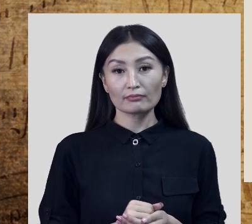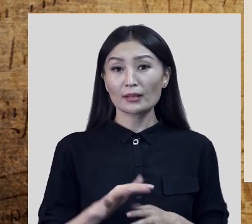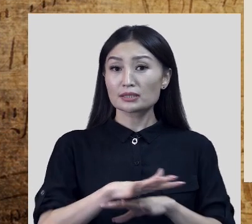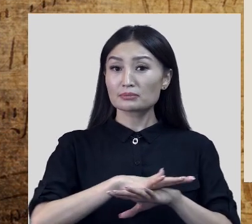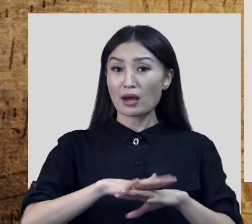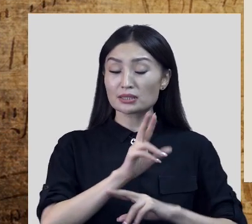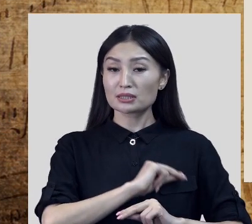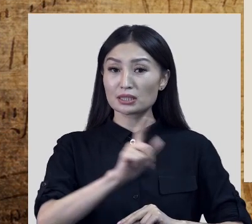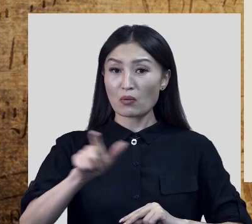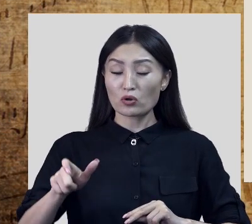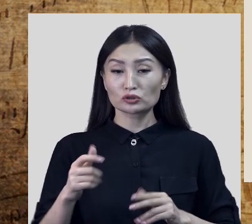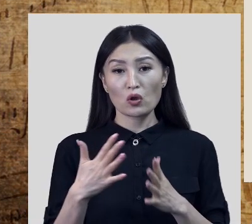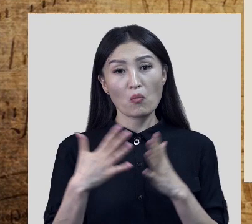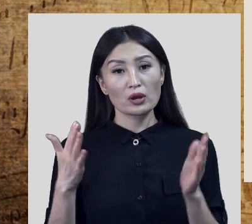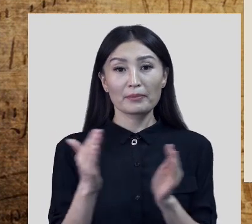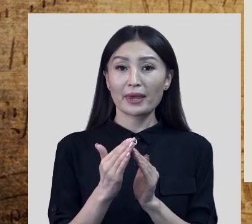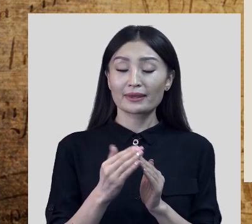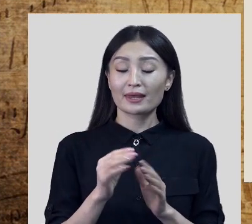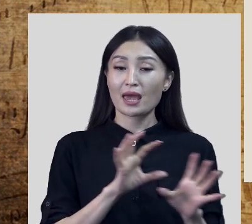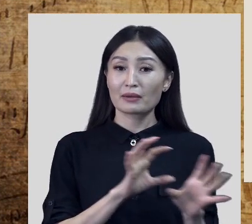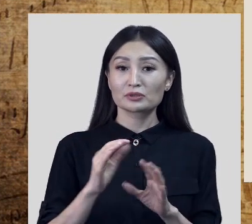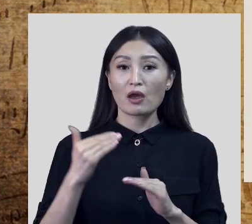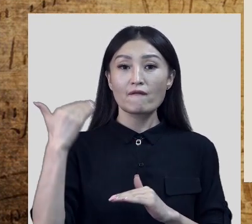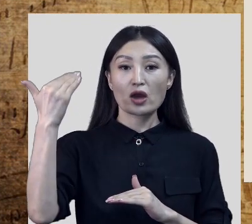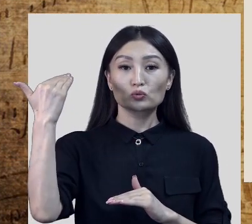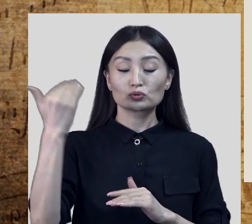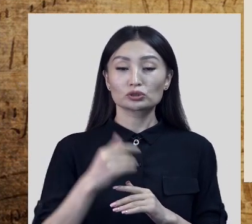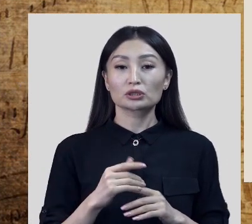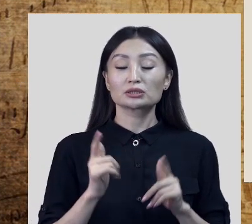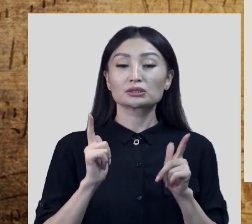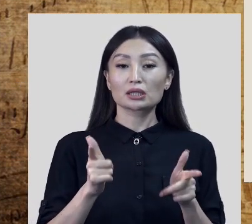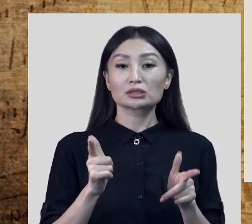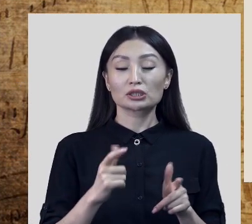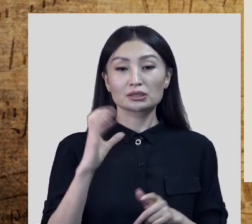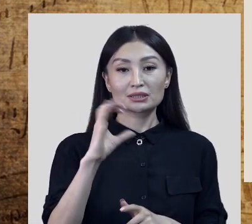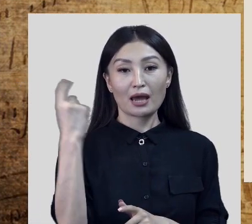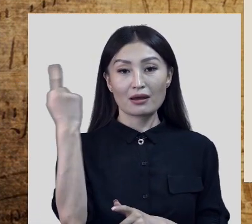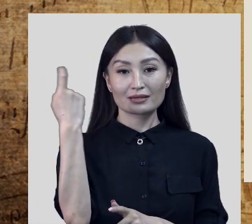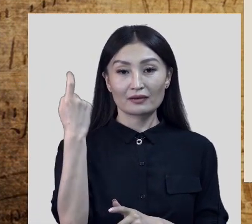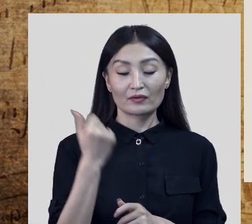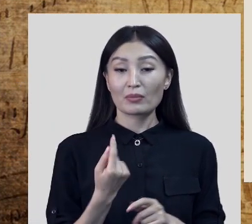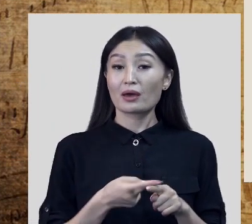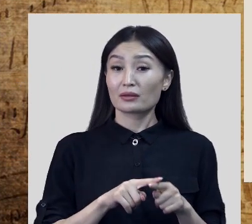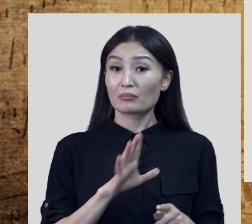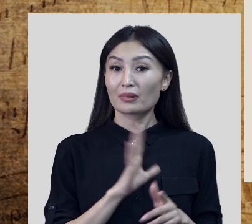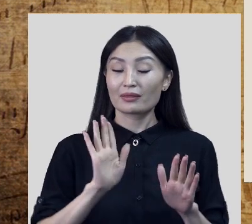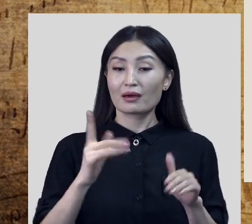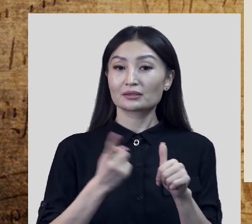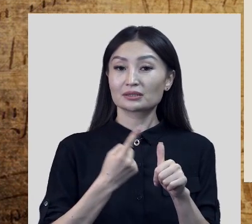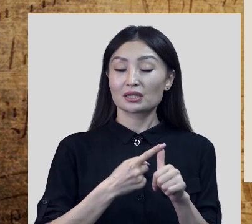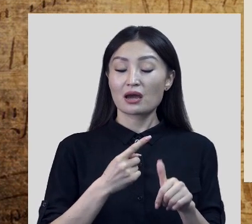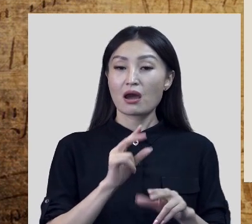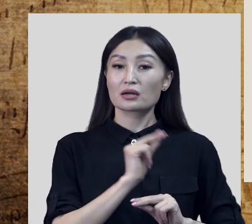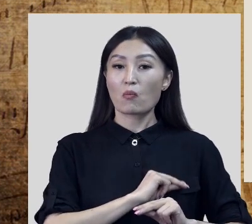масса рабочих выделялась более или менее обеспеченная верхушка склонная к соглашением с хозяевами это была так называемая